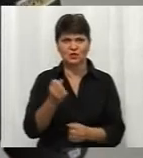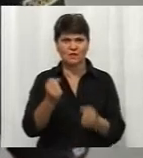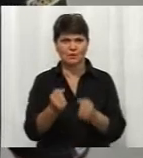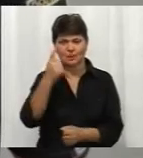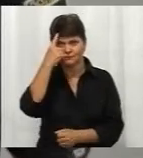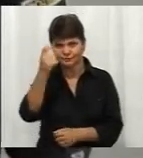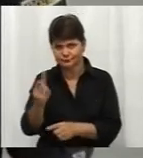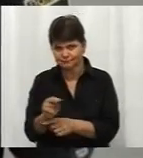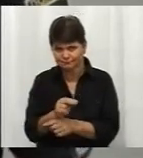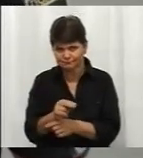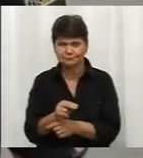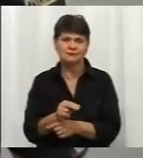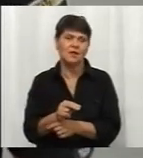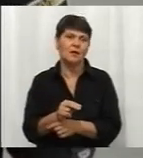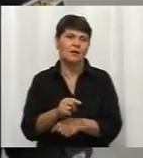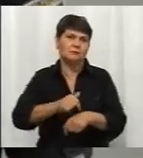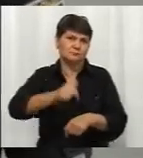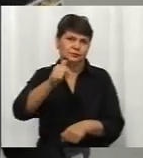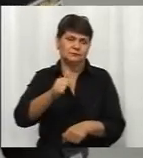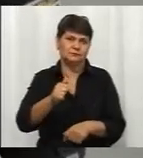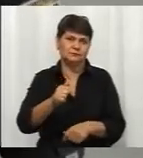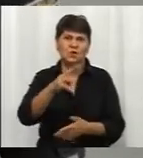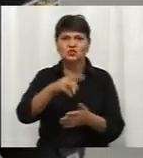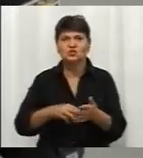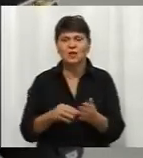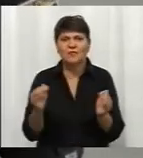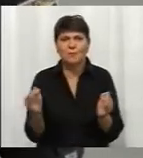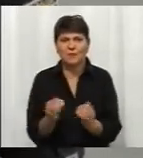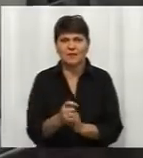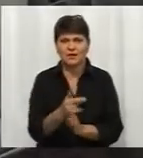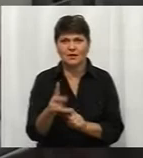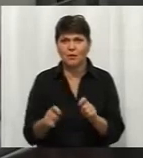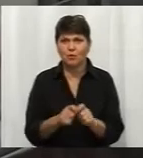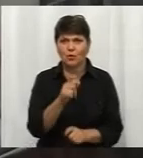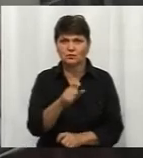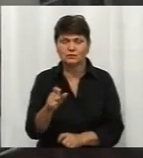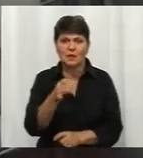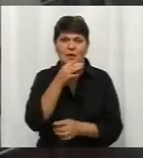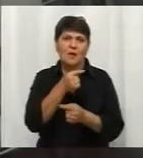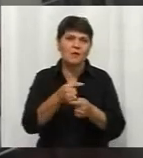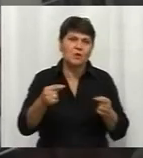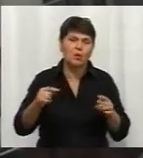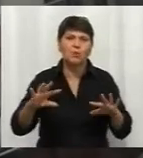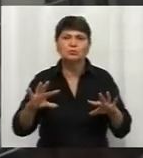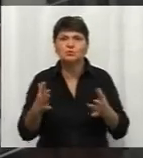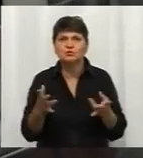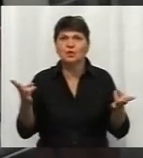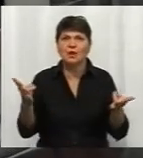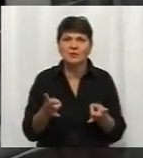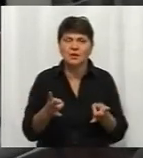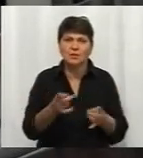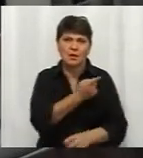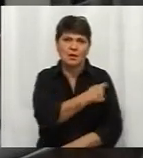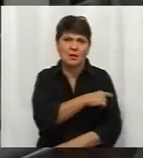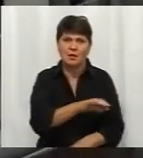попередили, які з розумінням поставилися до цієї проблеми, і оштрафували, можна сказати, мінімальну кількість порушників. В будь-якому випадку, якби треба скоро